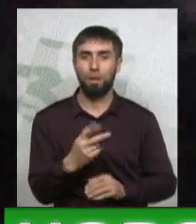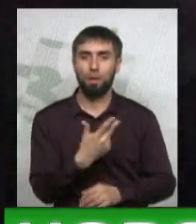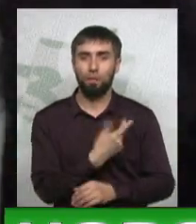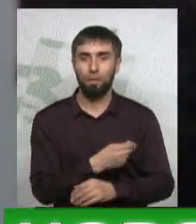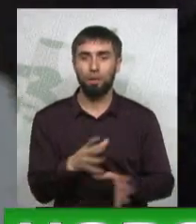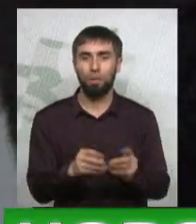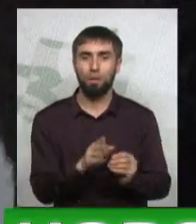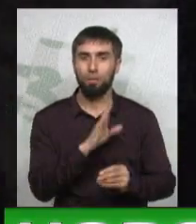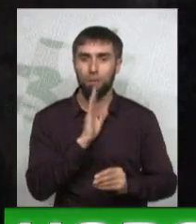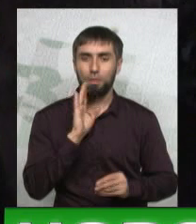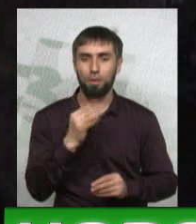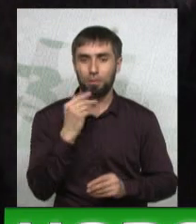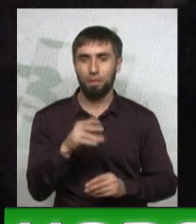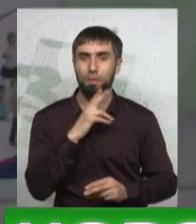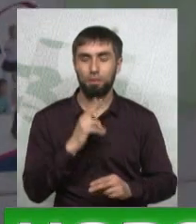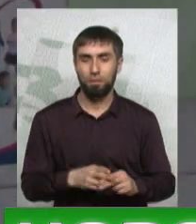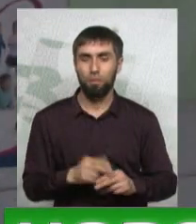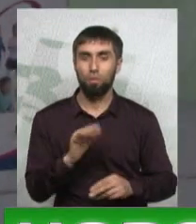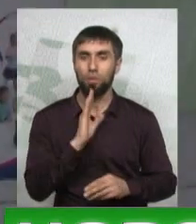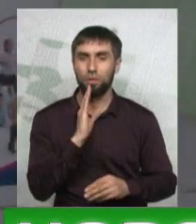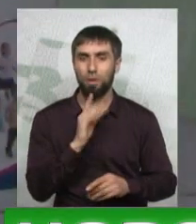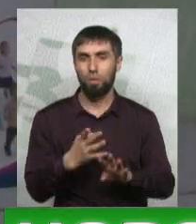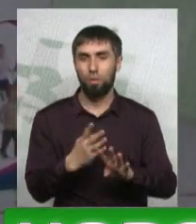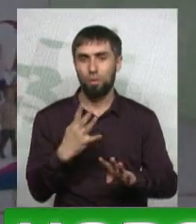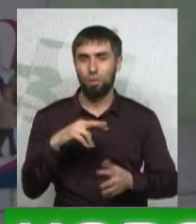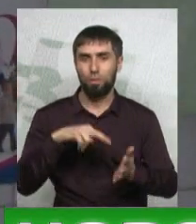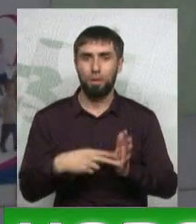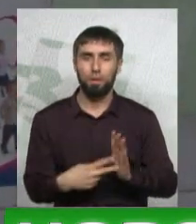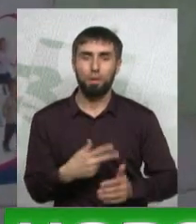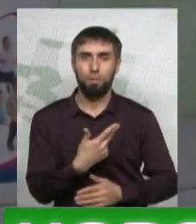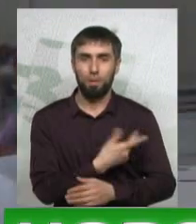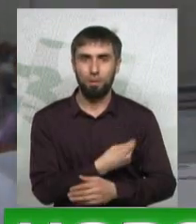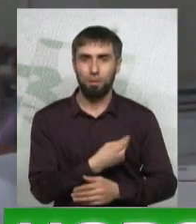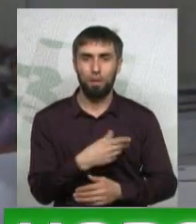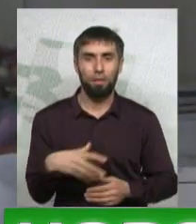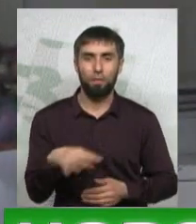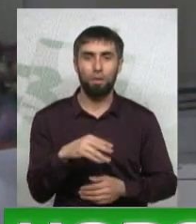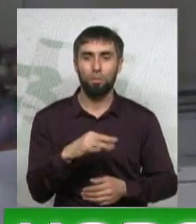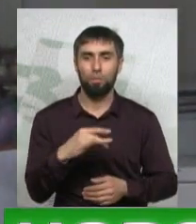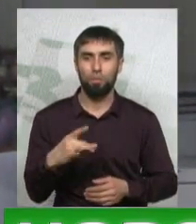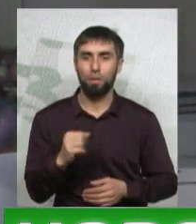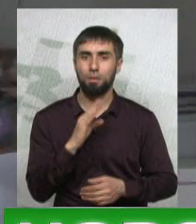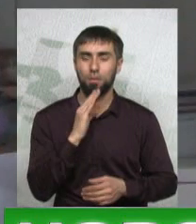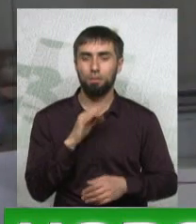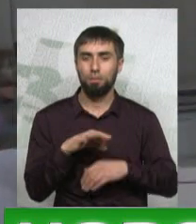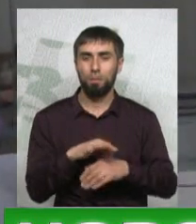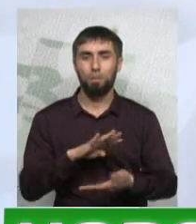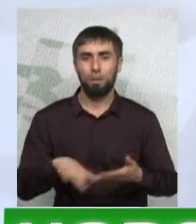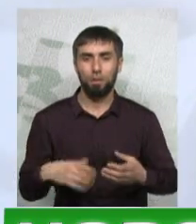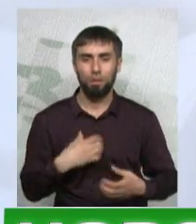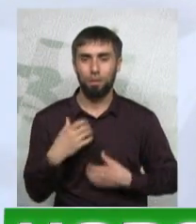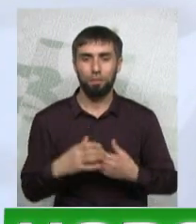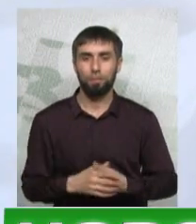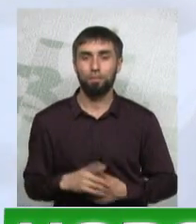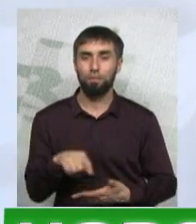вакцинацию вместе с мамой и младшей сестрой. У девочки это очередные плановые прививки. Все процедуры сестренки проходят без страха. Тебе